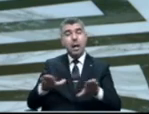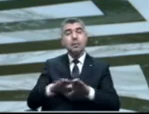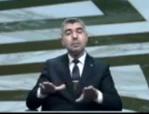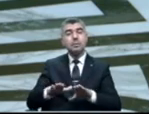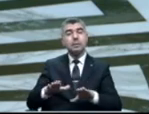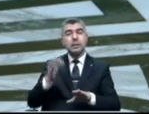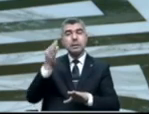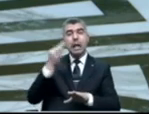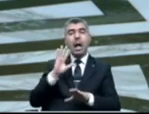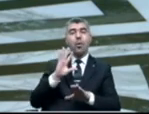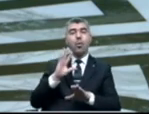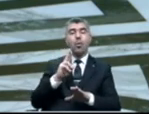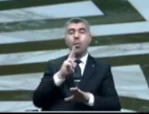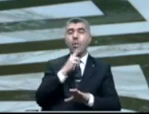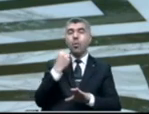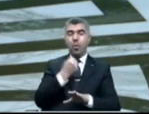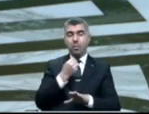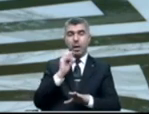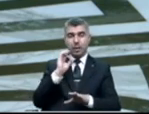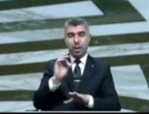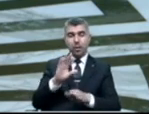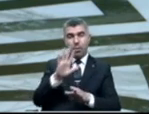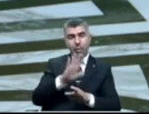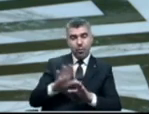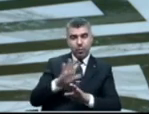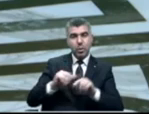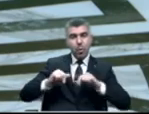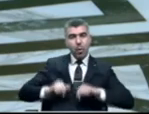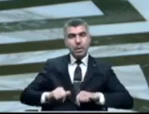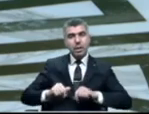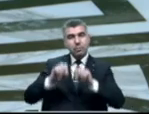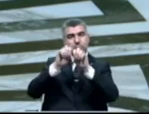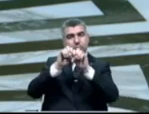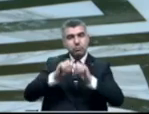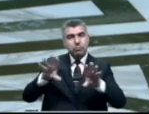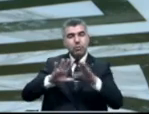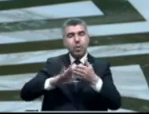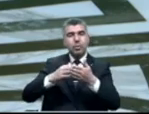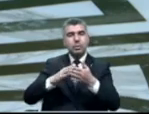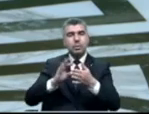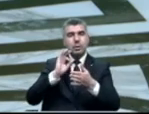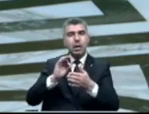الخاص للدولة إحدى الرافعات الأساسية المعتمدة من طرف الوزراء من أجل تعبئة الاستثمار.